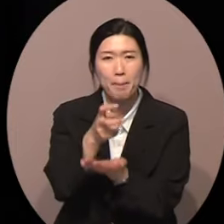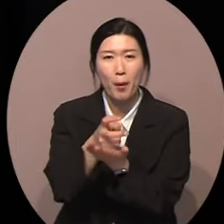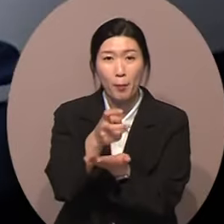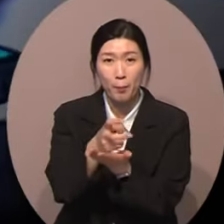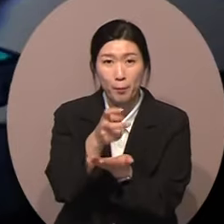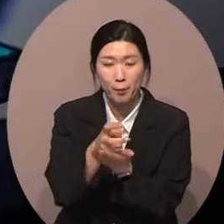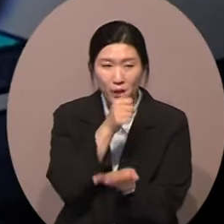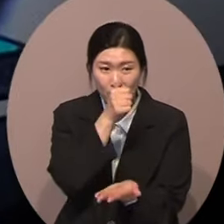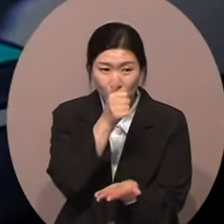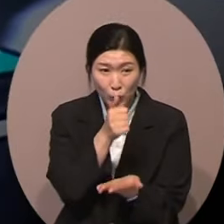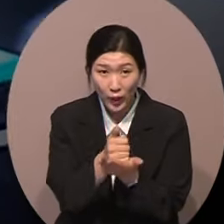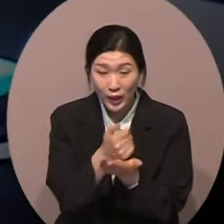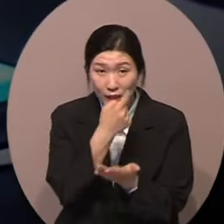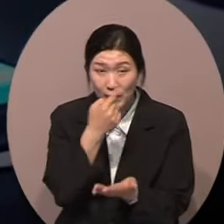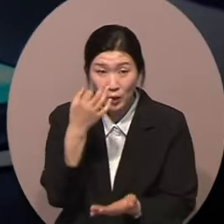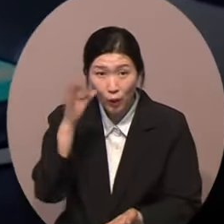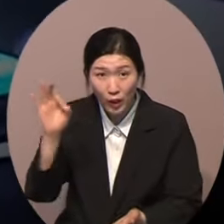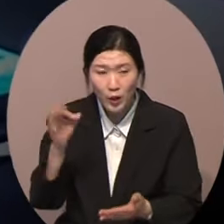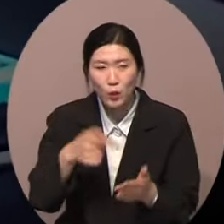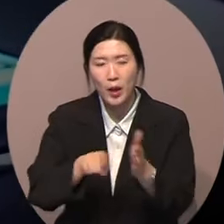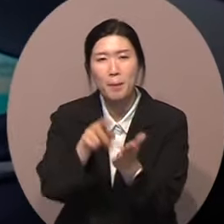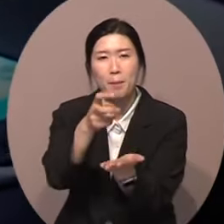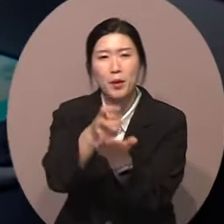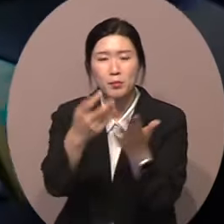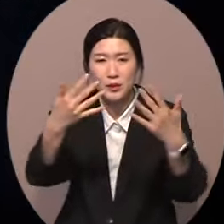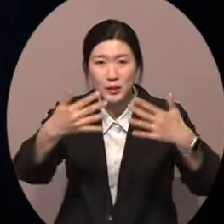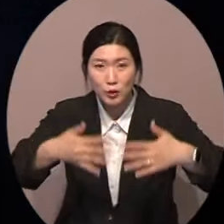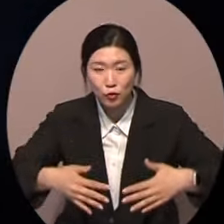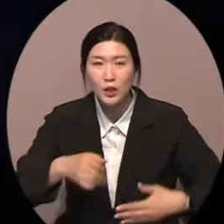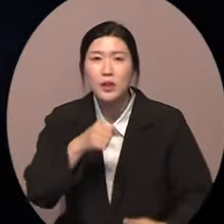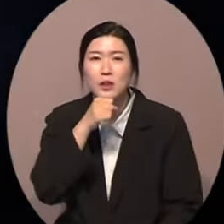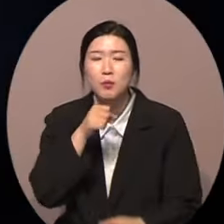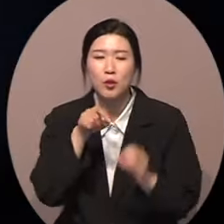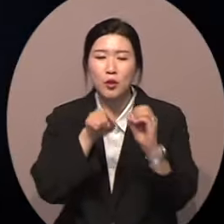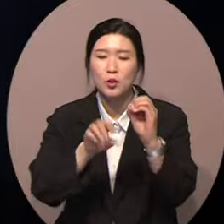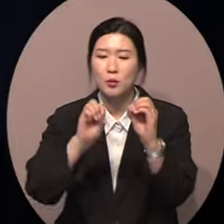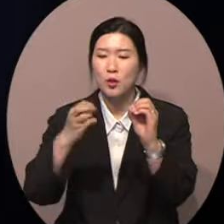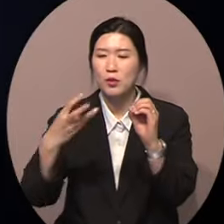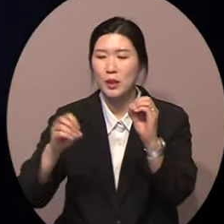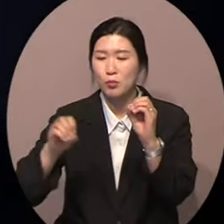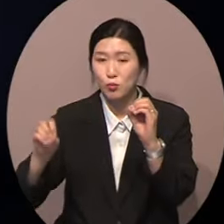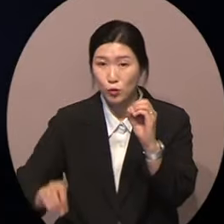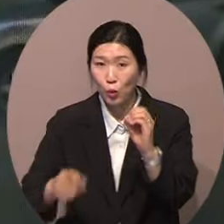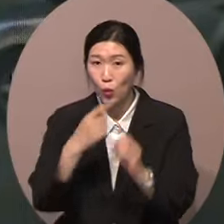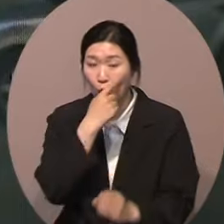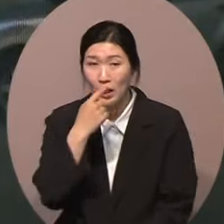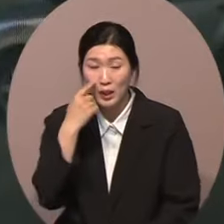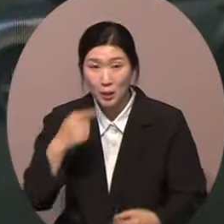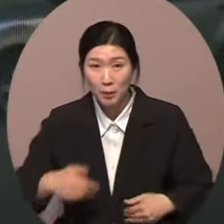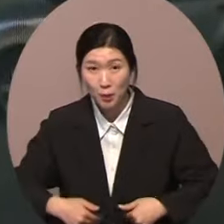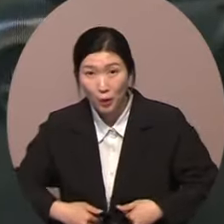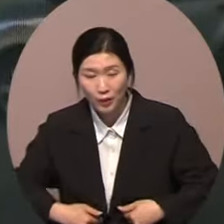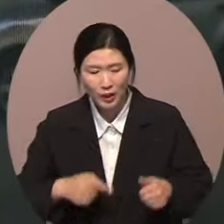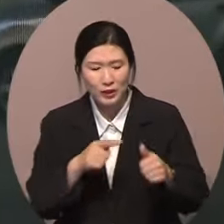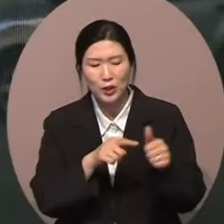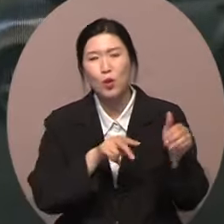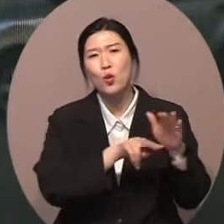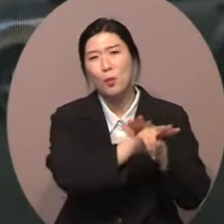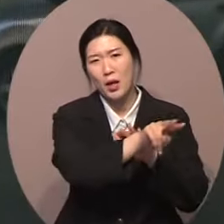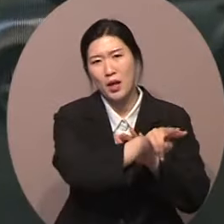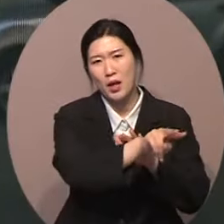혐의를 적용하려면 혈중 알코올 농도 0.03% 이상의 음주 측정 결과가 있어야 하는데 운전자가 도주를